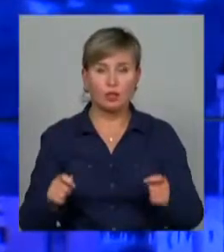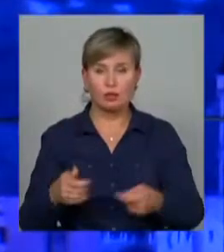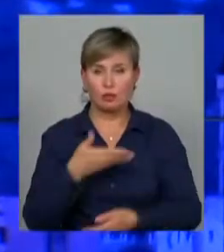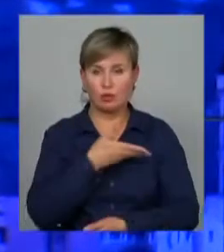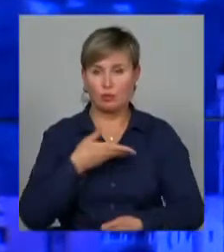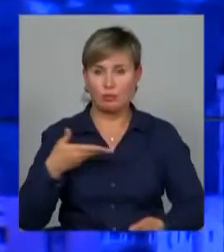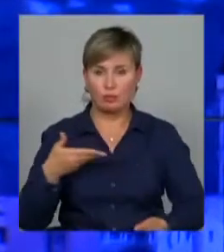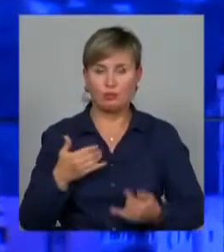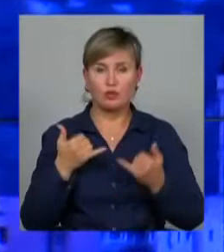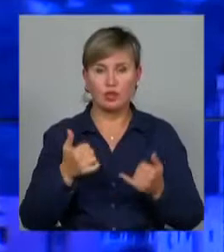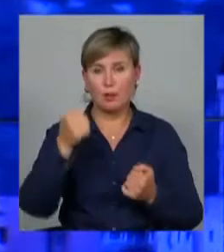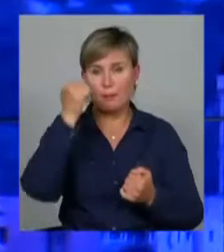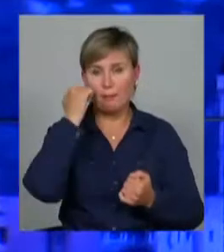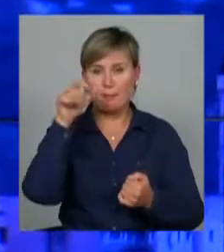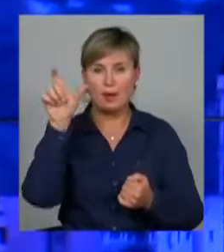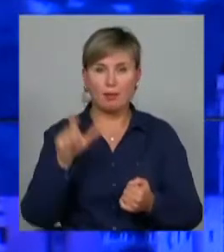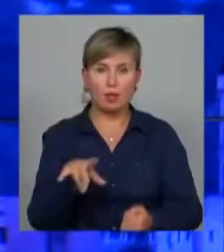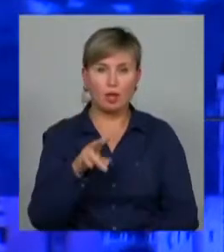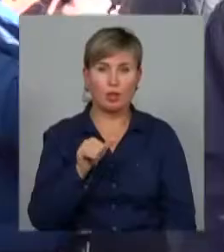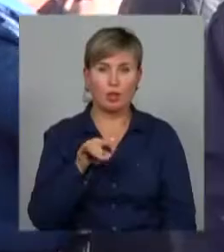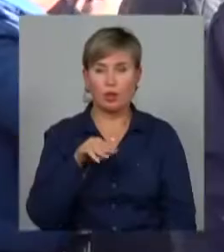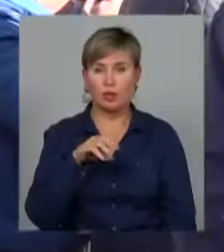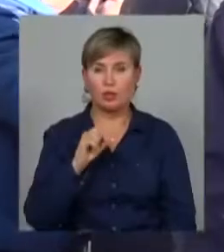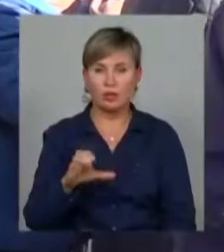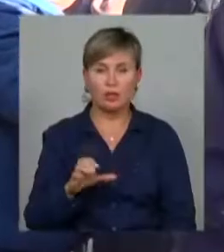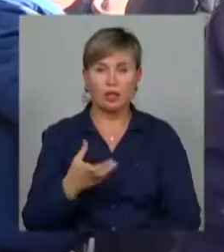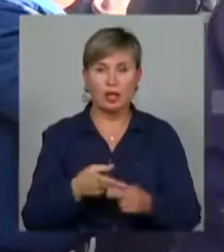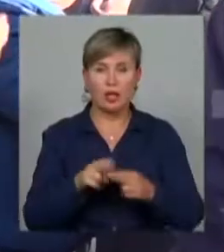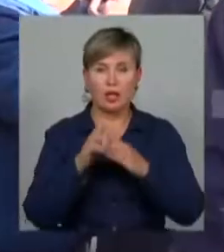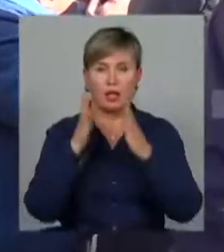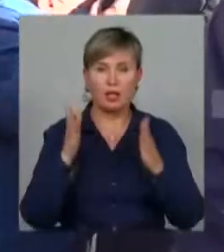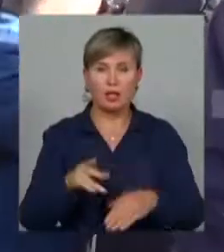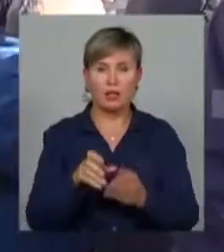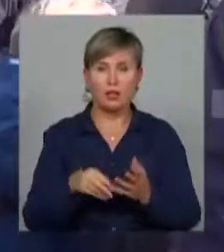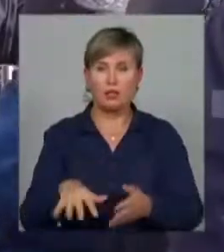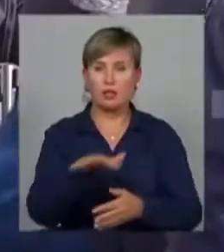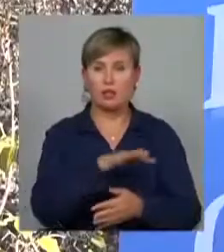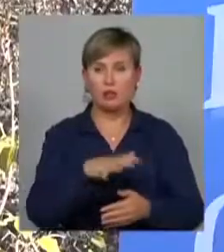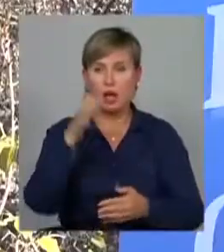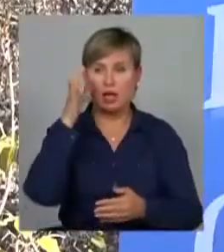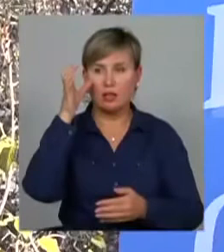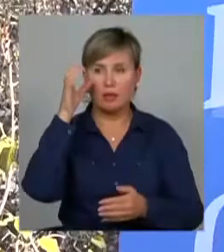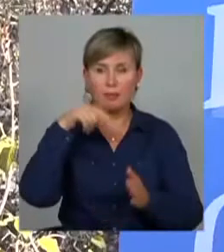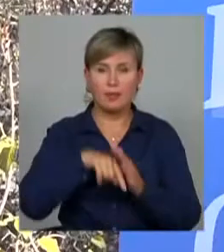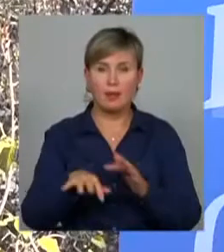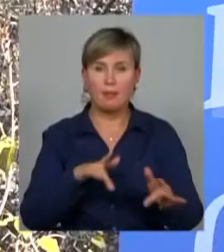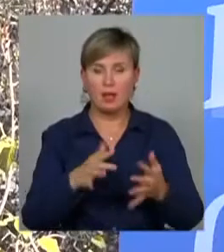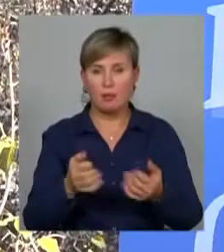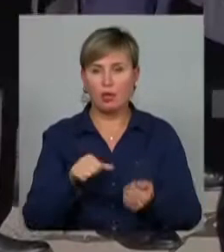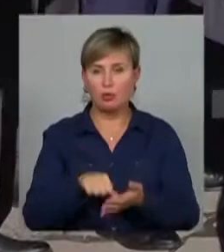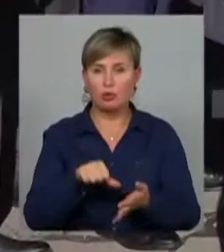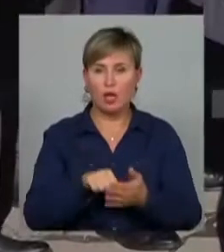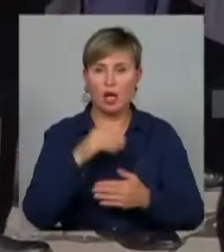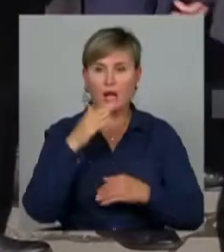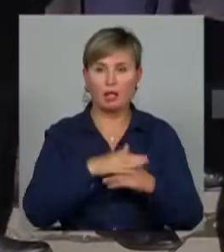честь известного ученого-лингвиста Нуртаса Ондасынова. Мемориал расположен на территории Академии наук. В мероприятии приняли участие аким